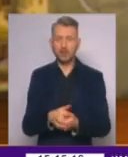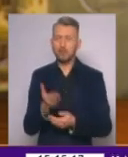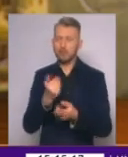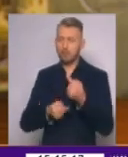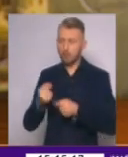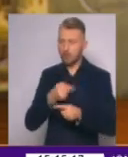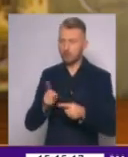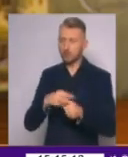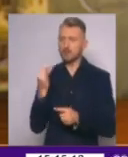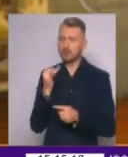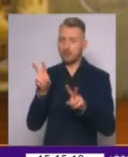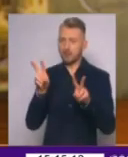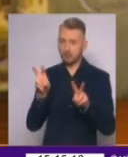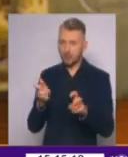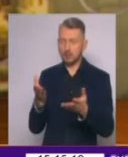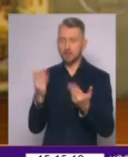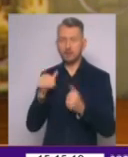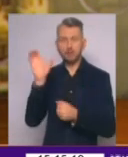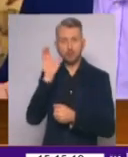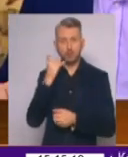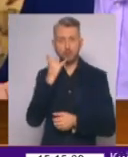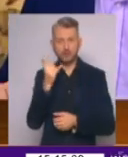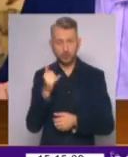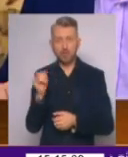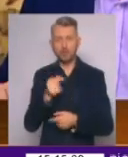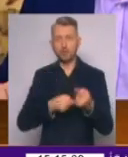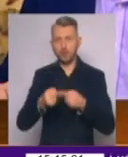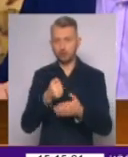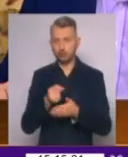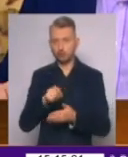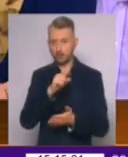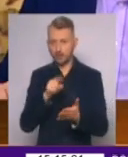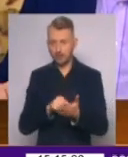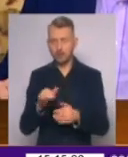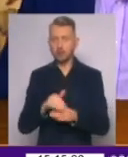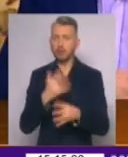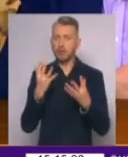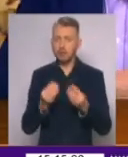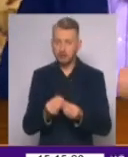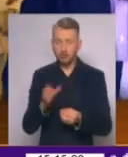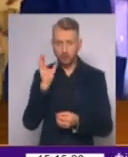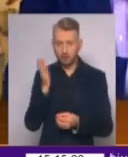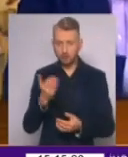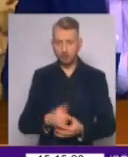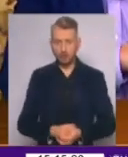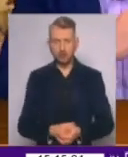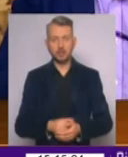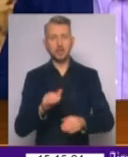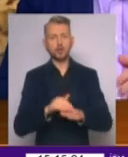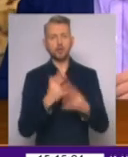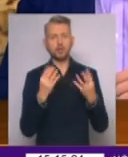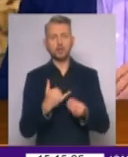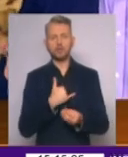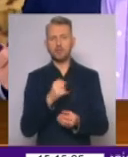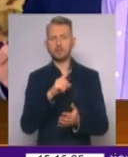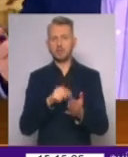дуже цікава тематика. Зараз ми послухаємо дзвінок і повернемося до цього питання. Добрий день. Ви в ефірі. Раді вас чути. Прошу. Добрий день. У мене два